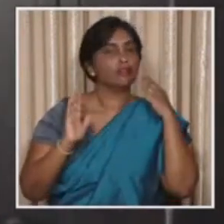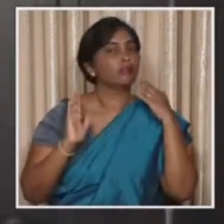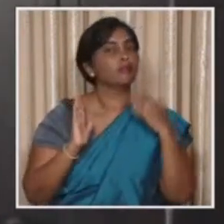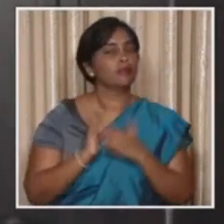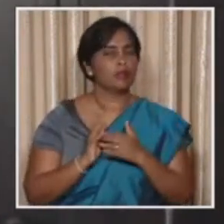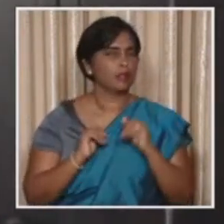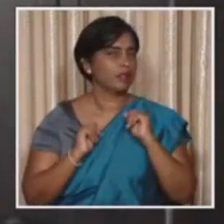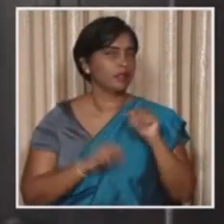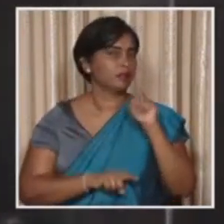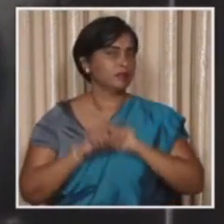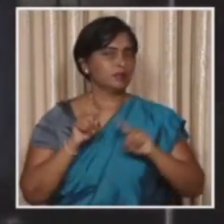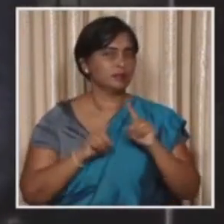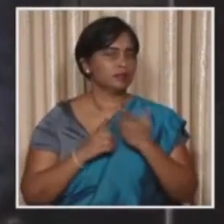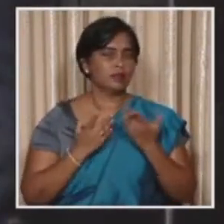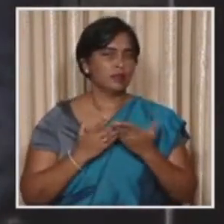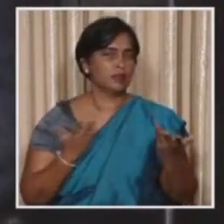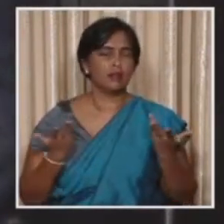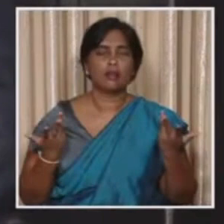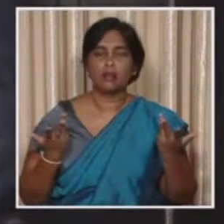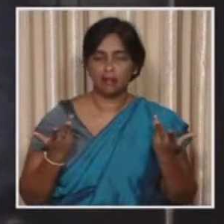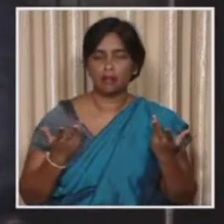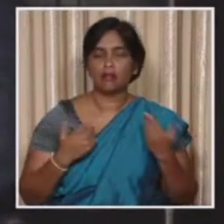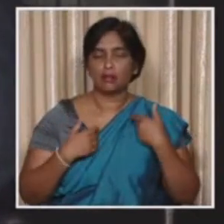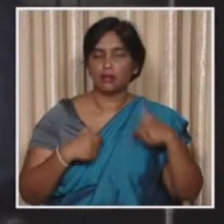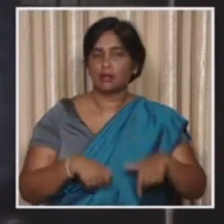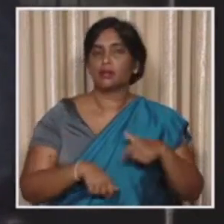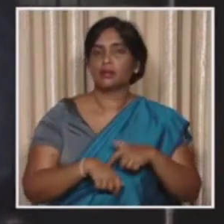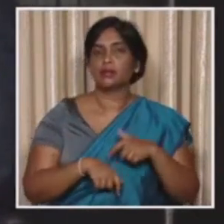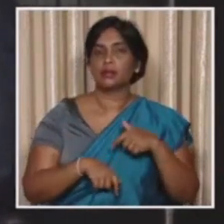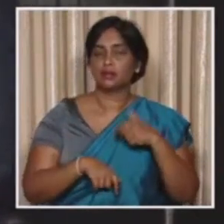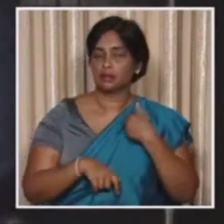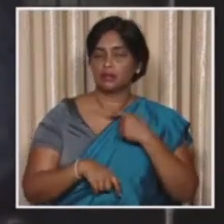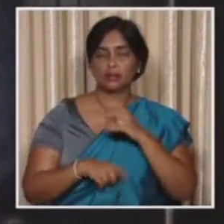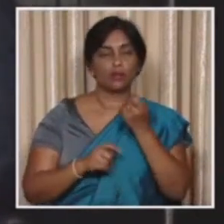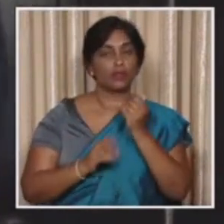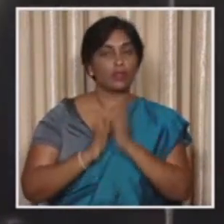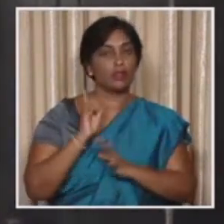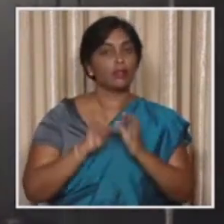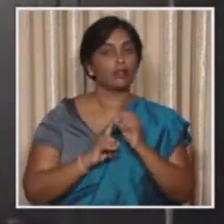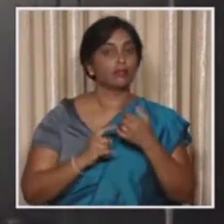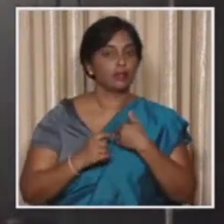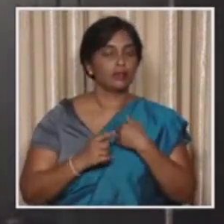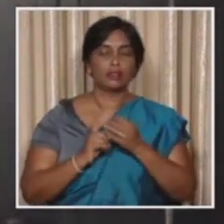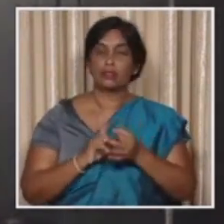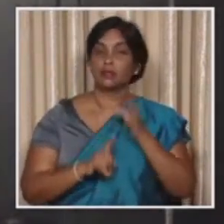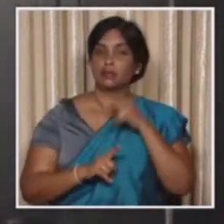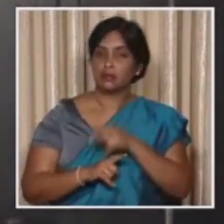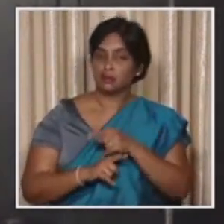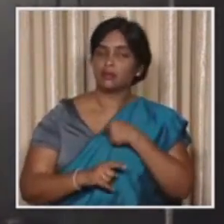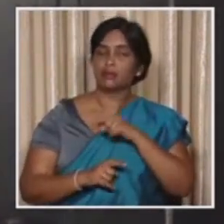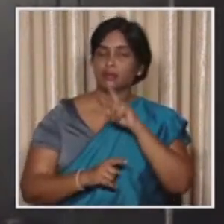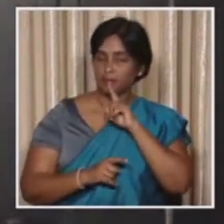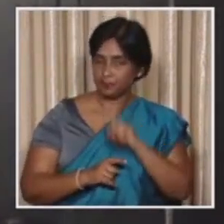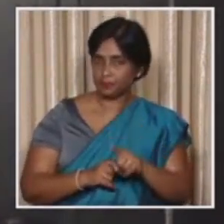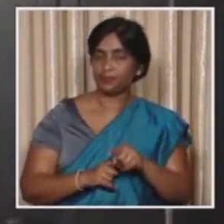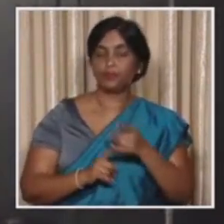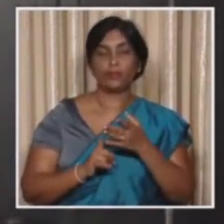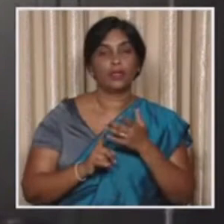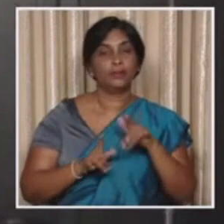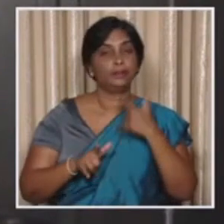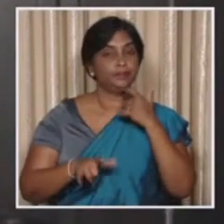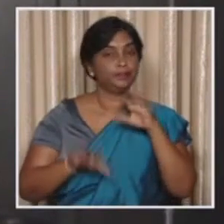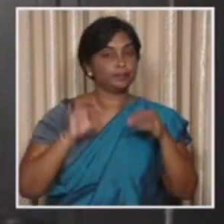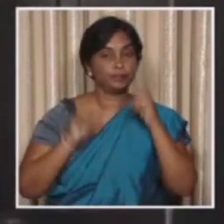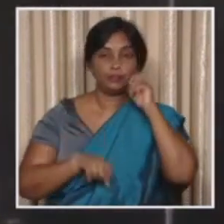என ஜனாதிபதியை, முதல இந்த நிதியமைச்சரை நாங்கள் கேட்கின்றோம். தோட்டங்களிலே வாழுகின்ற மக்களினது